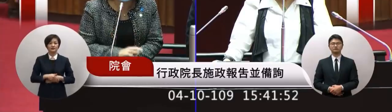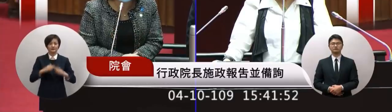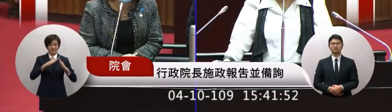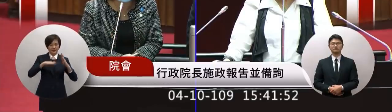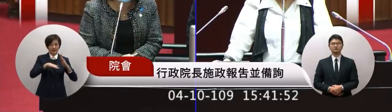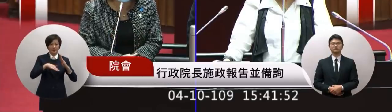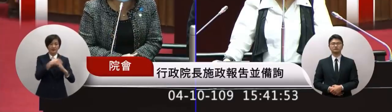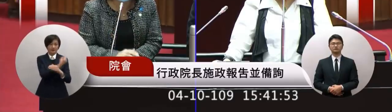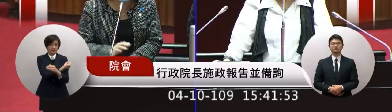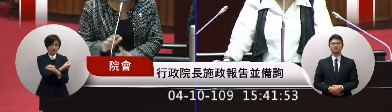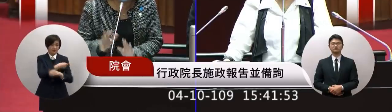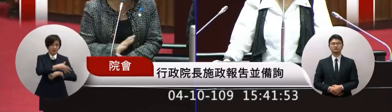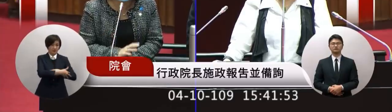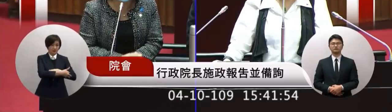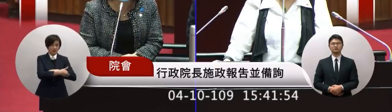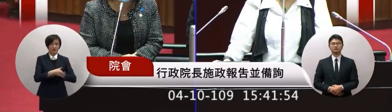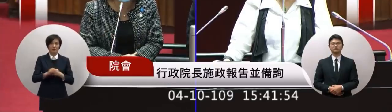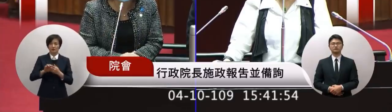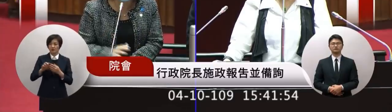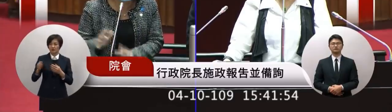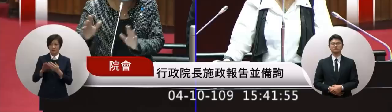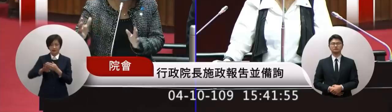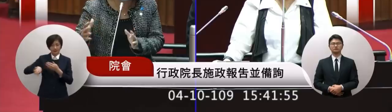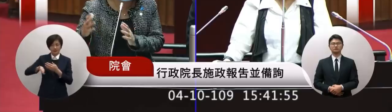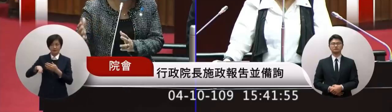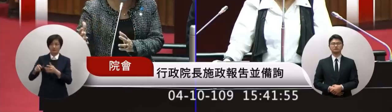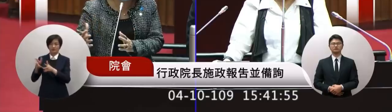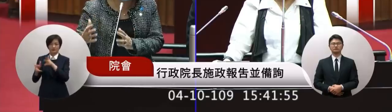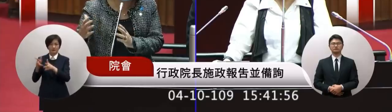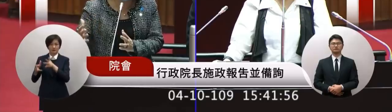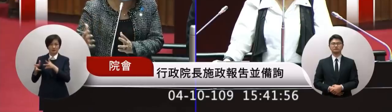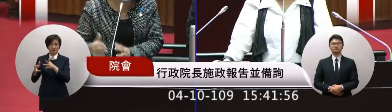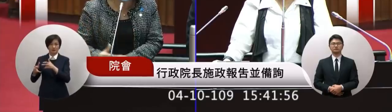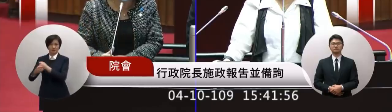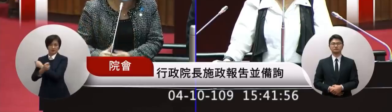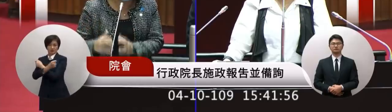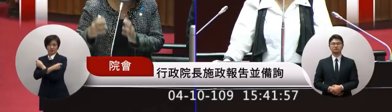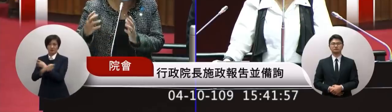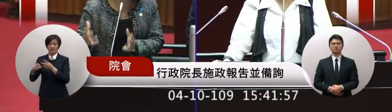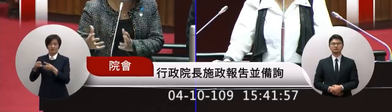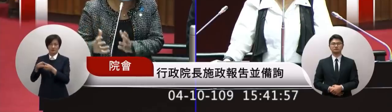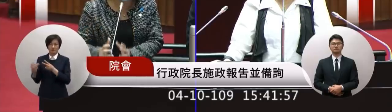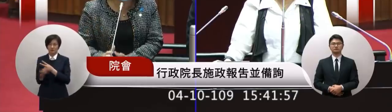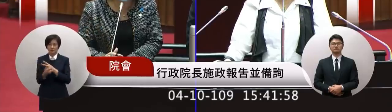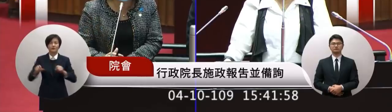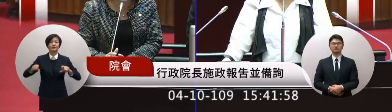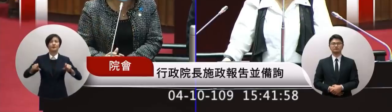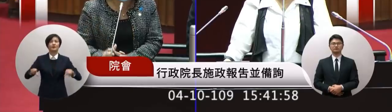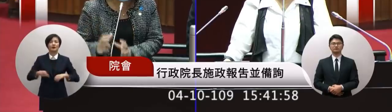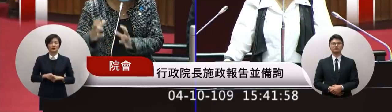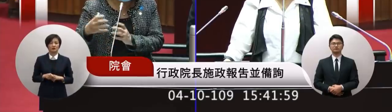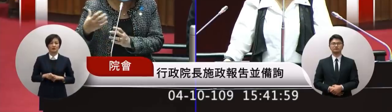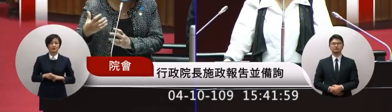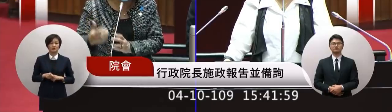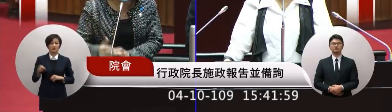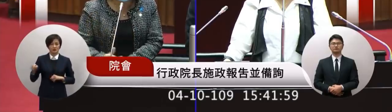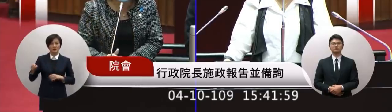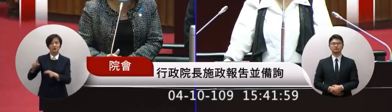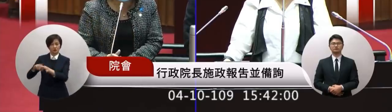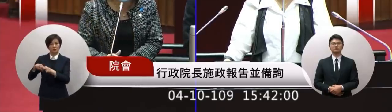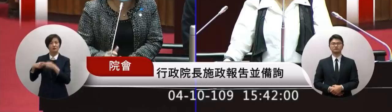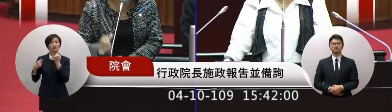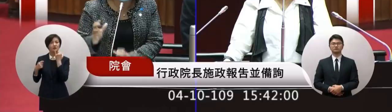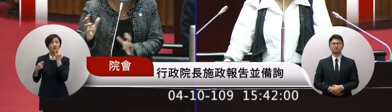雇主跟我们的产业外劳的雇主是不一样的，产业外劳雇主一起 key up 哈，他是有生产能力，有这个